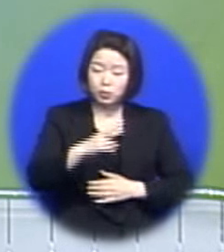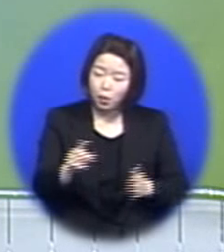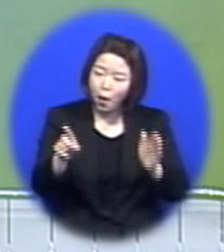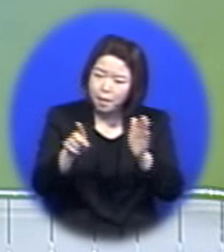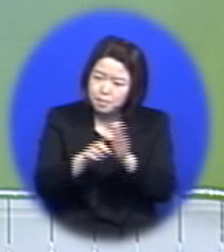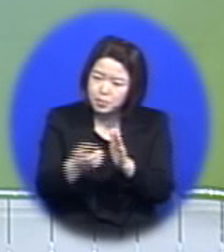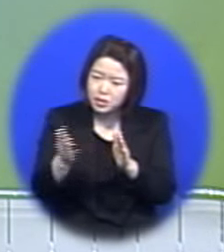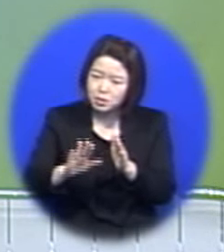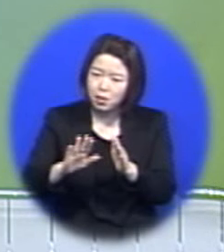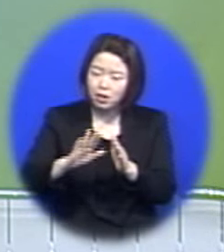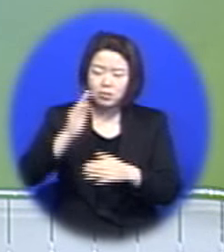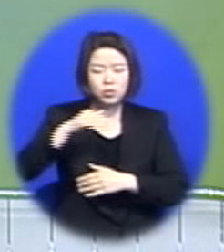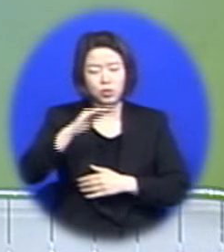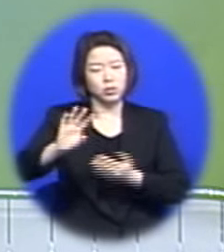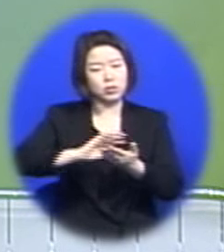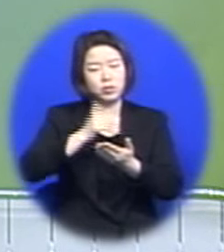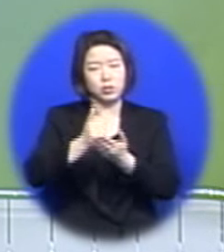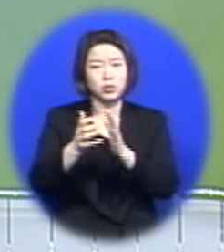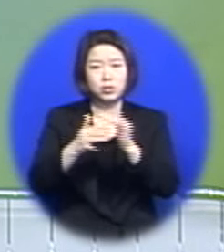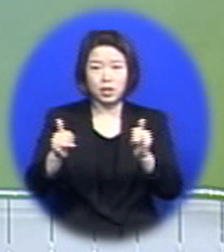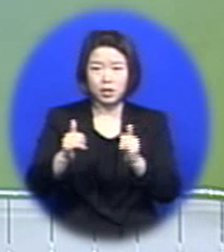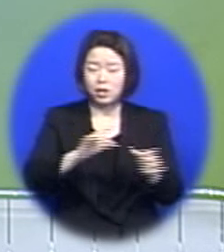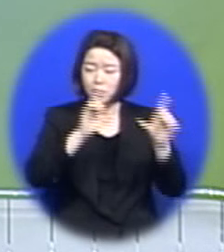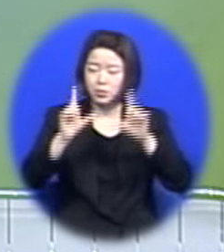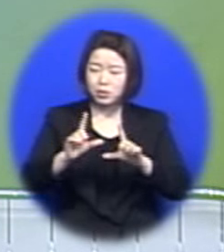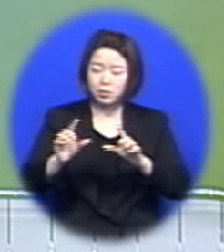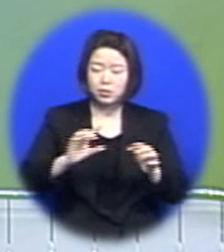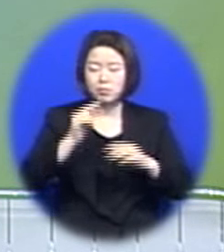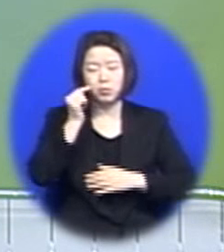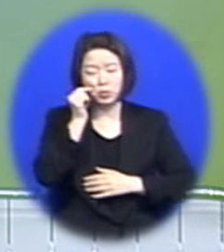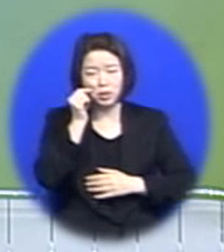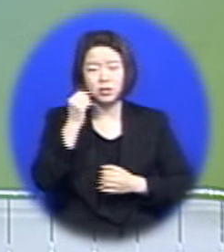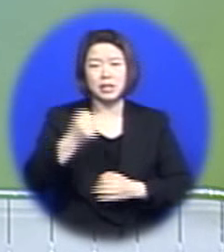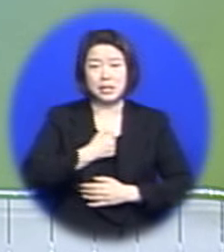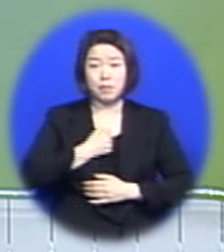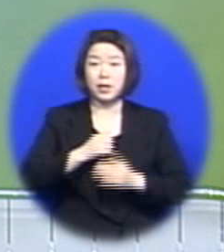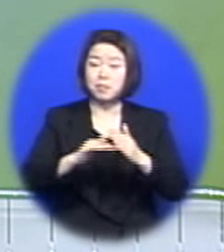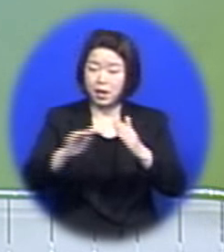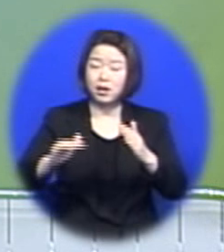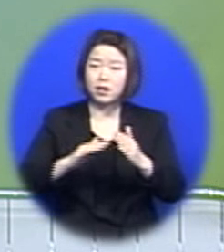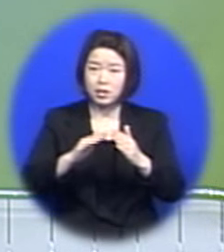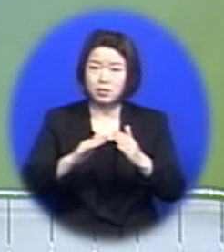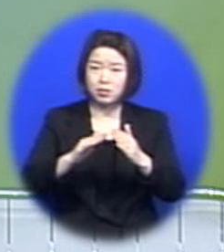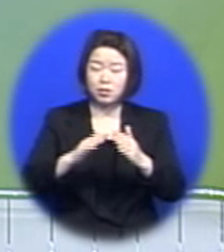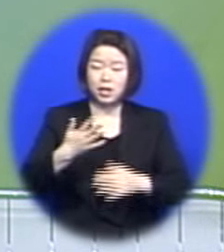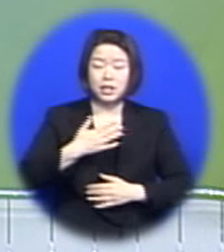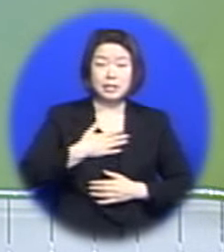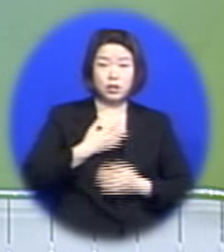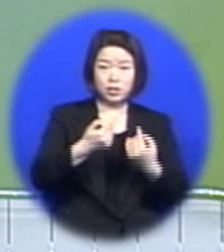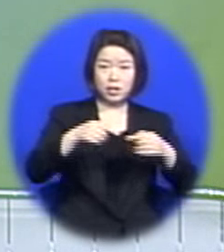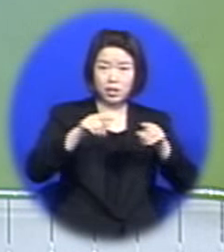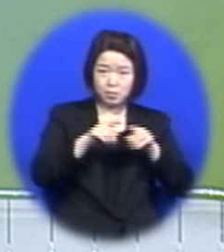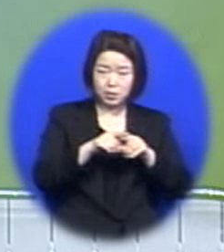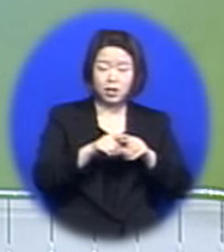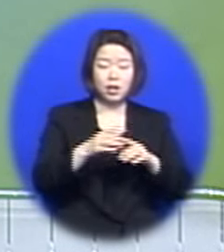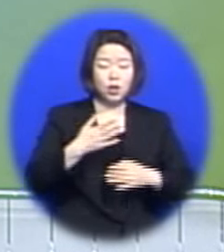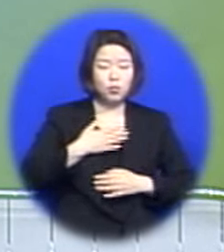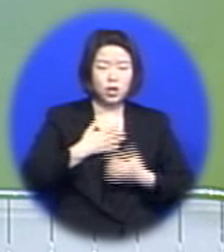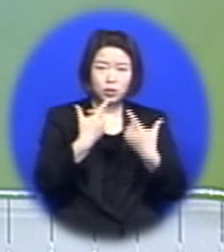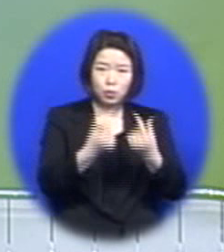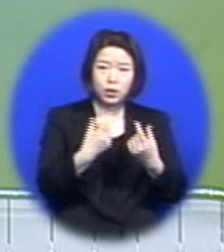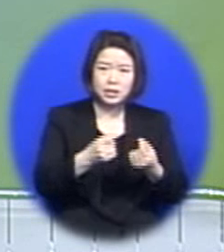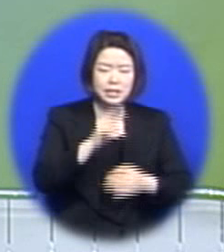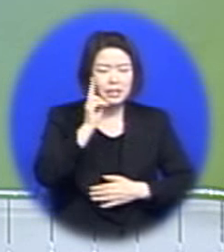전혀 그리스도인답게 살아가지 못해 답답해하는 가정들, 저희가 그랬던 것처럼 죽을 것 같은 극심한 고통